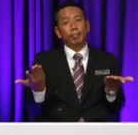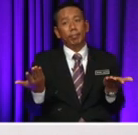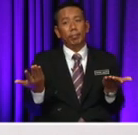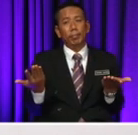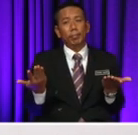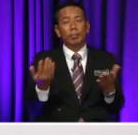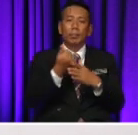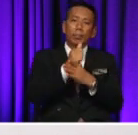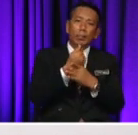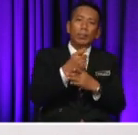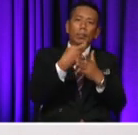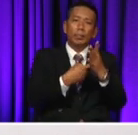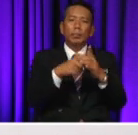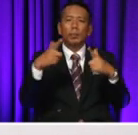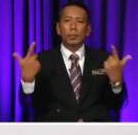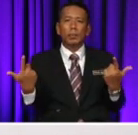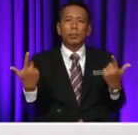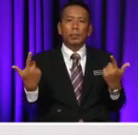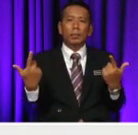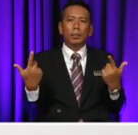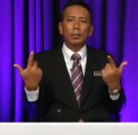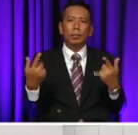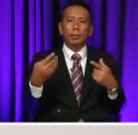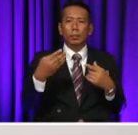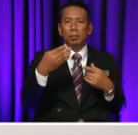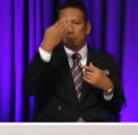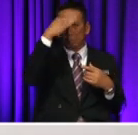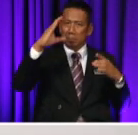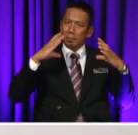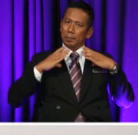antara penghargaan yang lain mungkin berikan